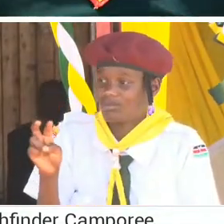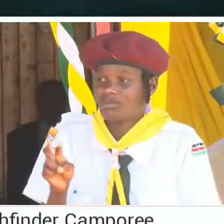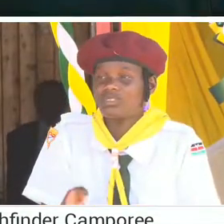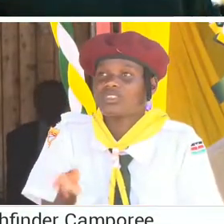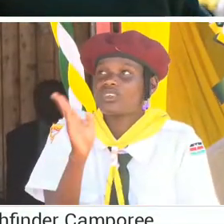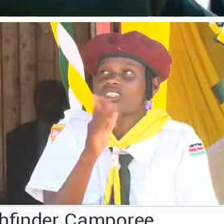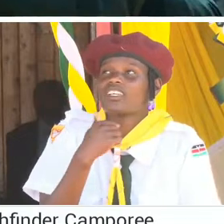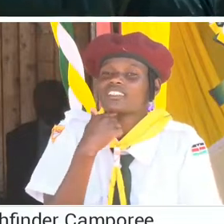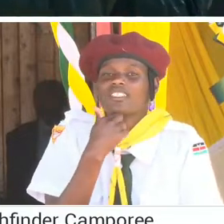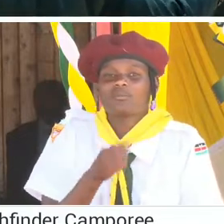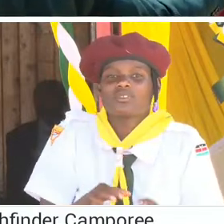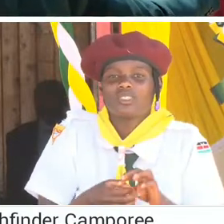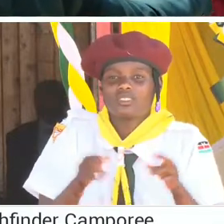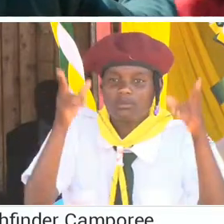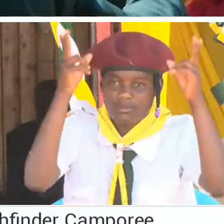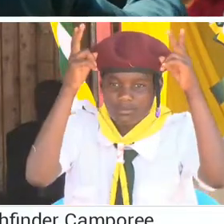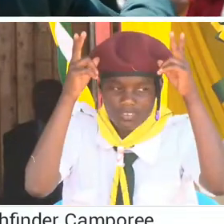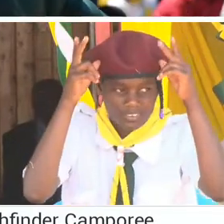sijui nabii mkuu wa wapi.